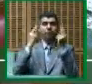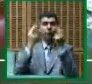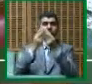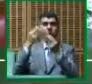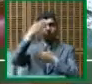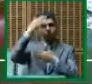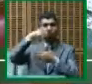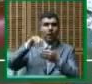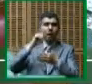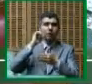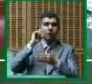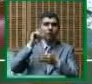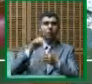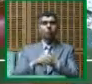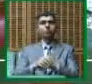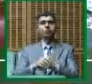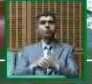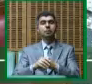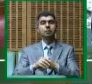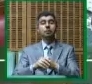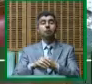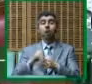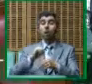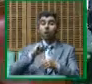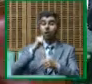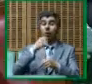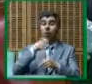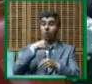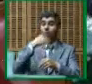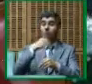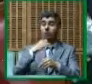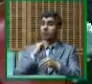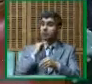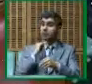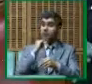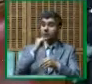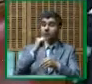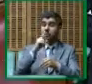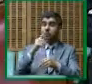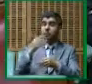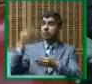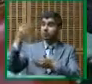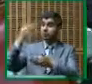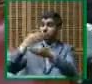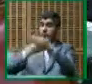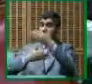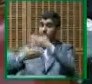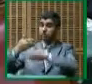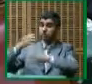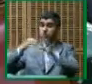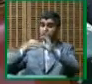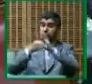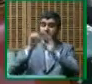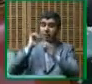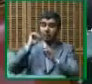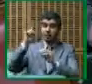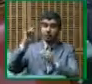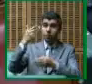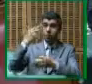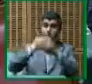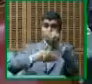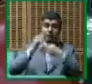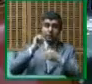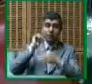ومدى استفادة بلادنا من هذه الاتفاقيات. في البداية لابد من الإشارة بأن اتفاقية التبادل الحر تندرج في